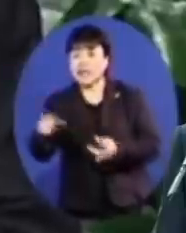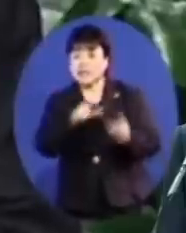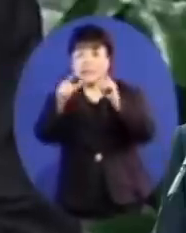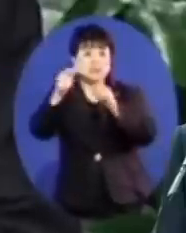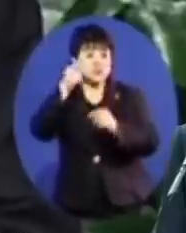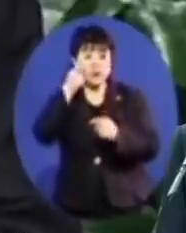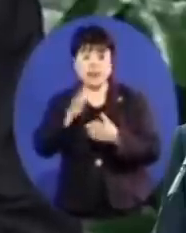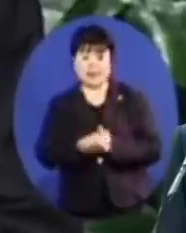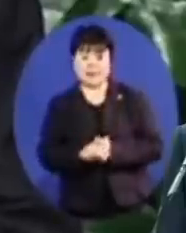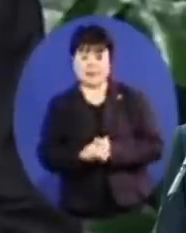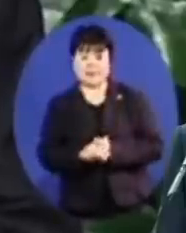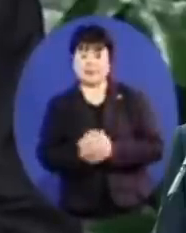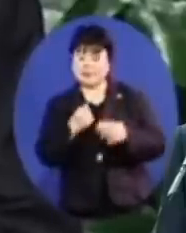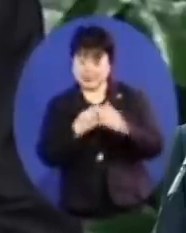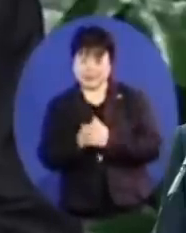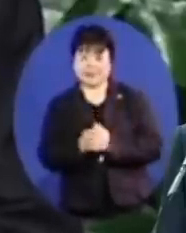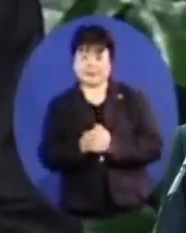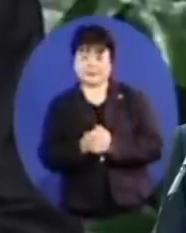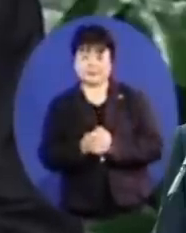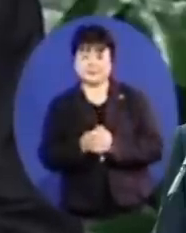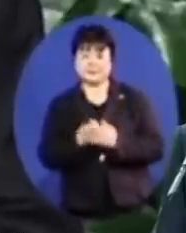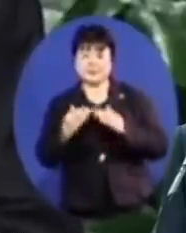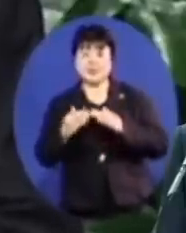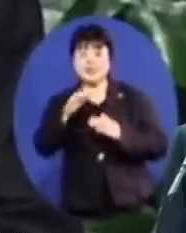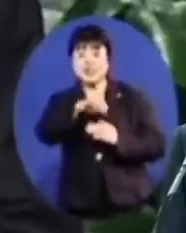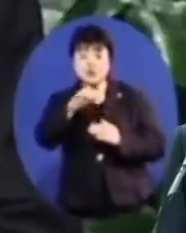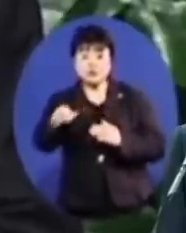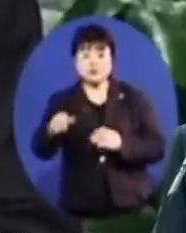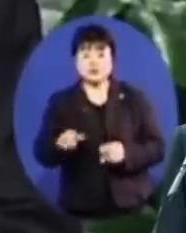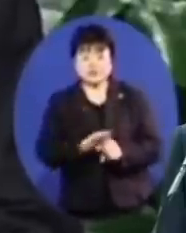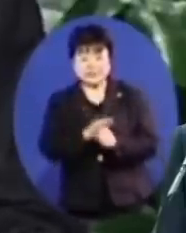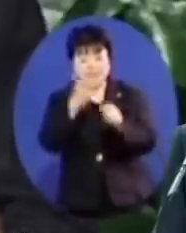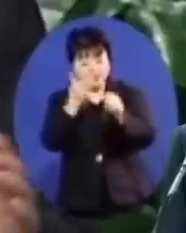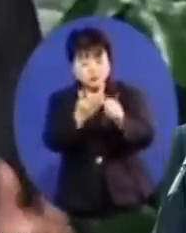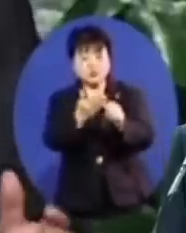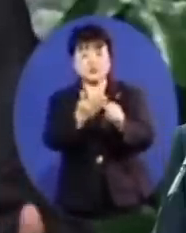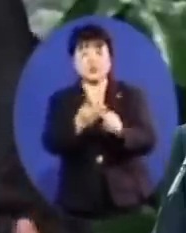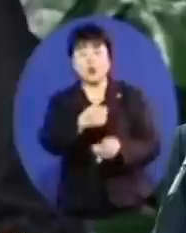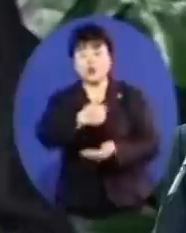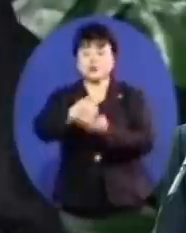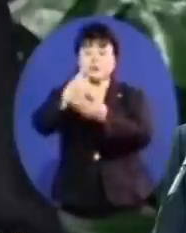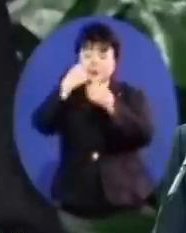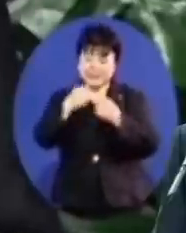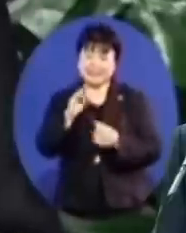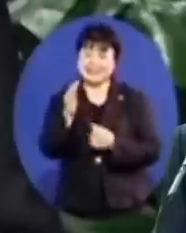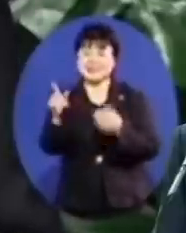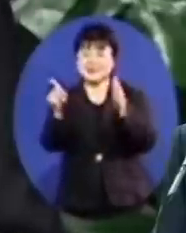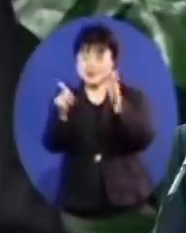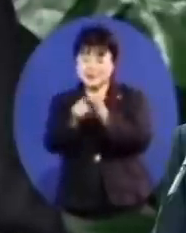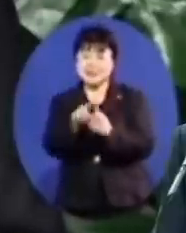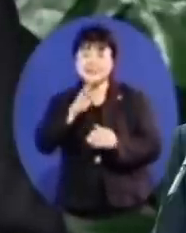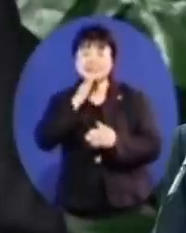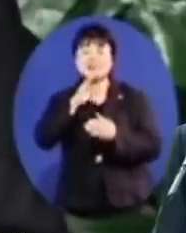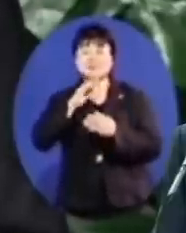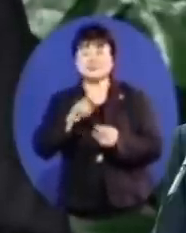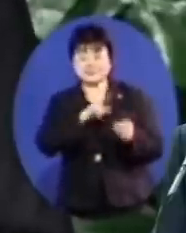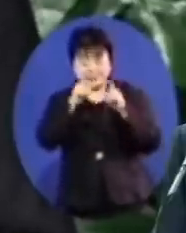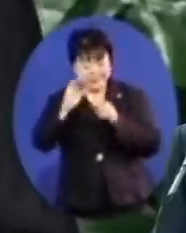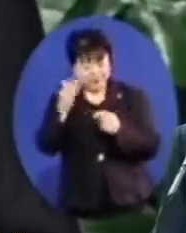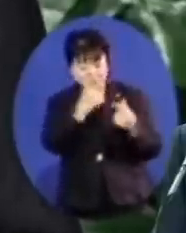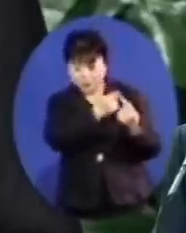것입니다. 그러므로 이웃을 사랑하며 이웃을 섬기며 사는 것이 참 인생을 사는 것이라고